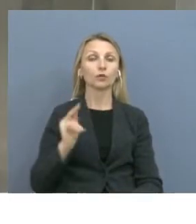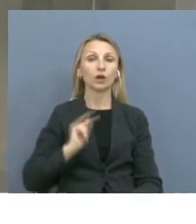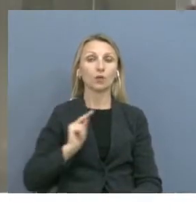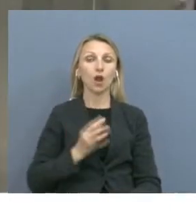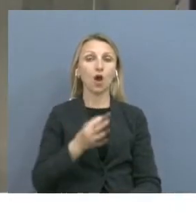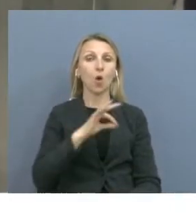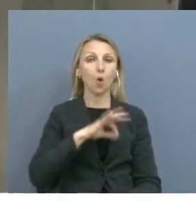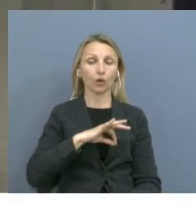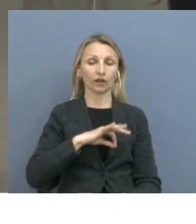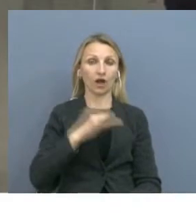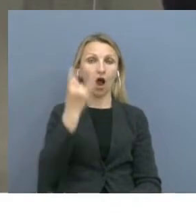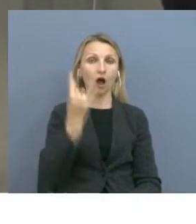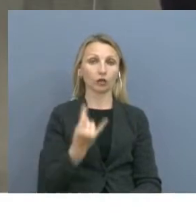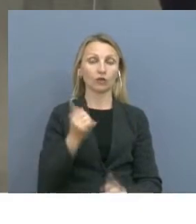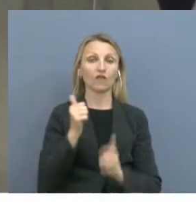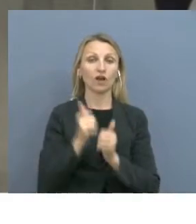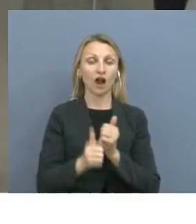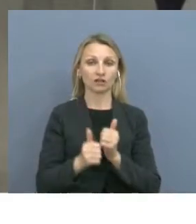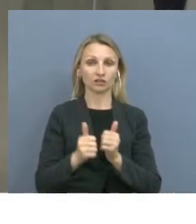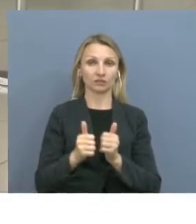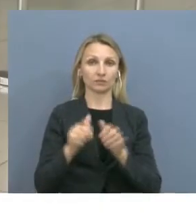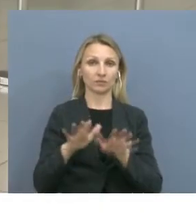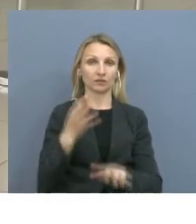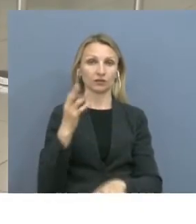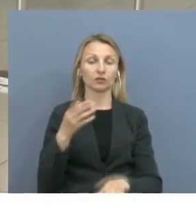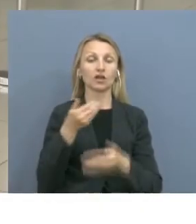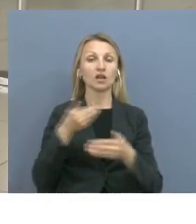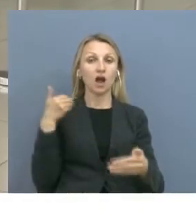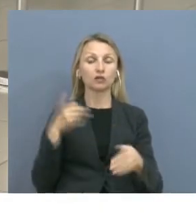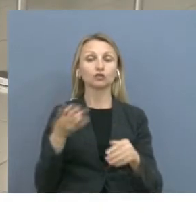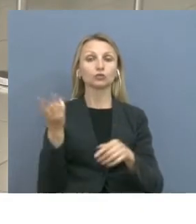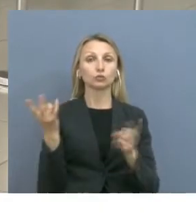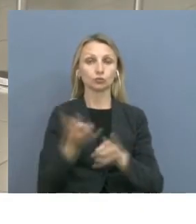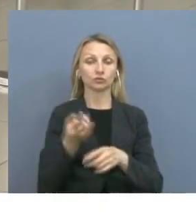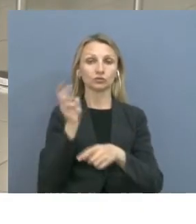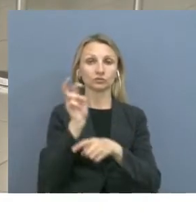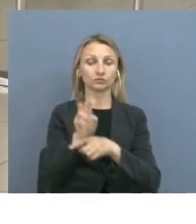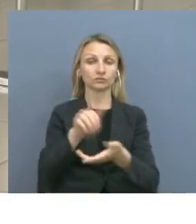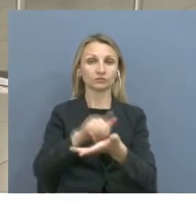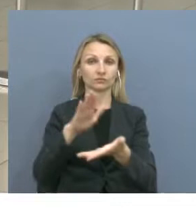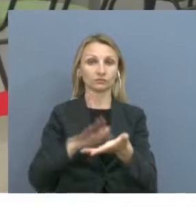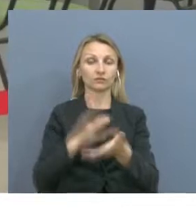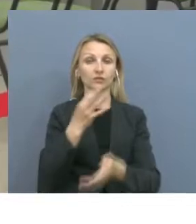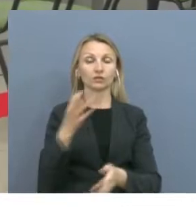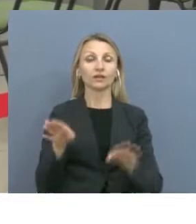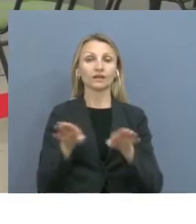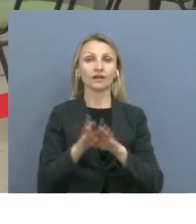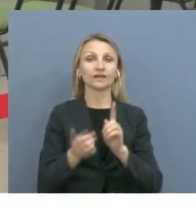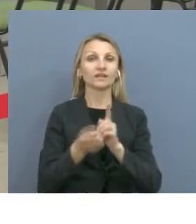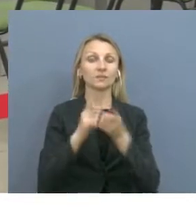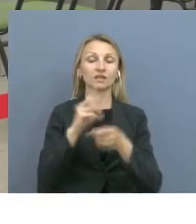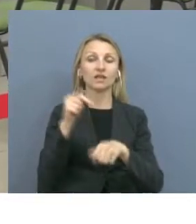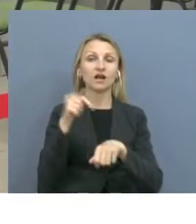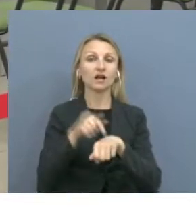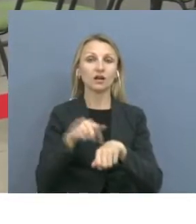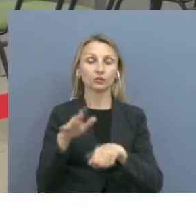льготное окно в каждом фронт-офисе, но им также будет необходимо заранее бронировать свое посещение в ЦОН. Стоит отметить, что такие изменения не коснутся